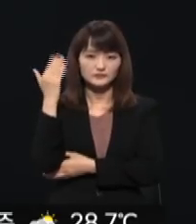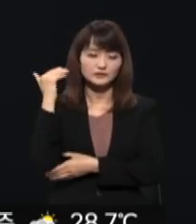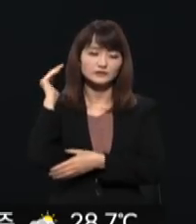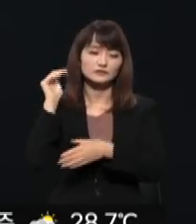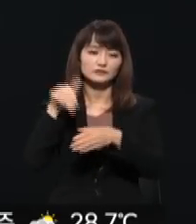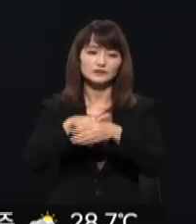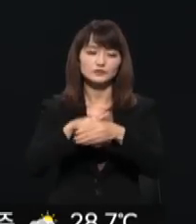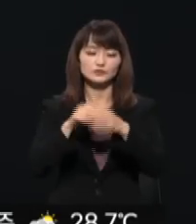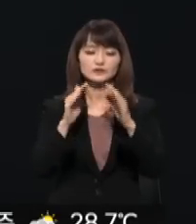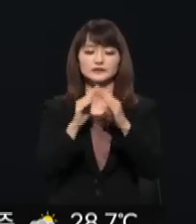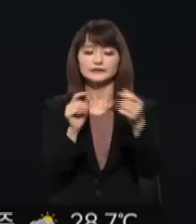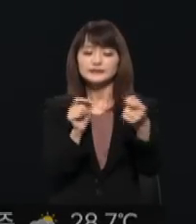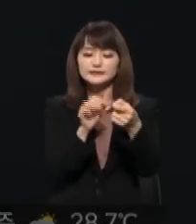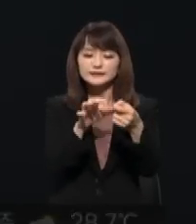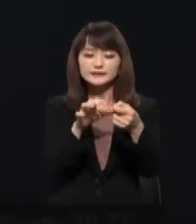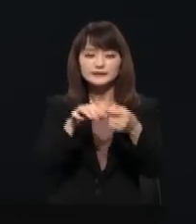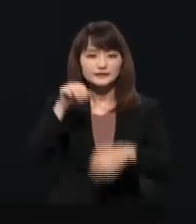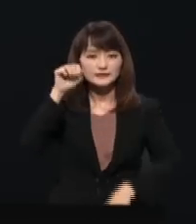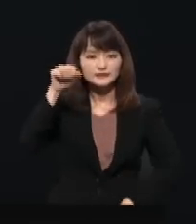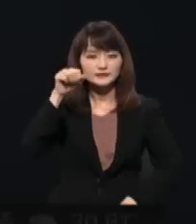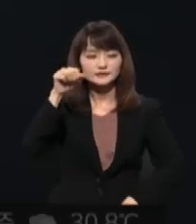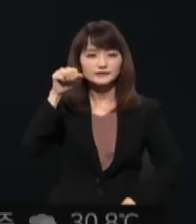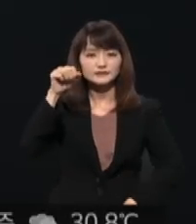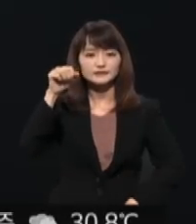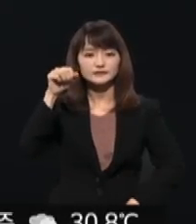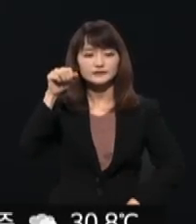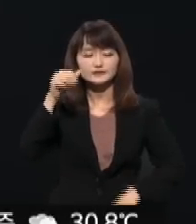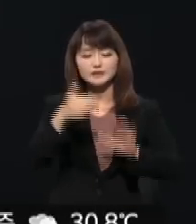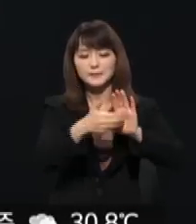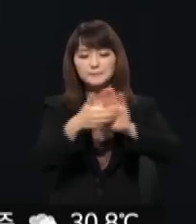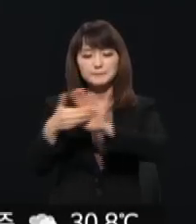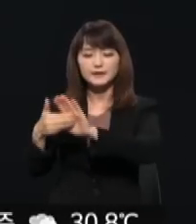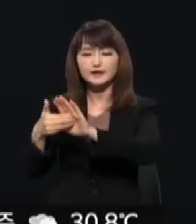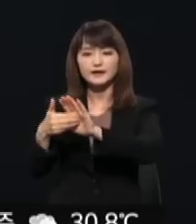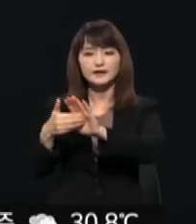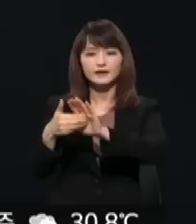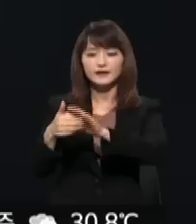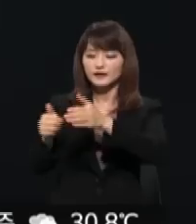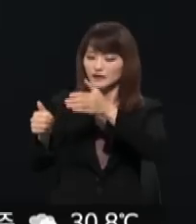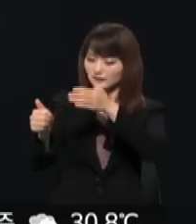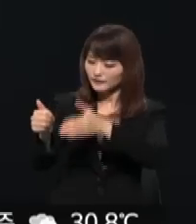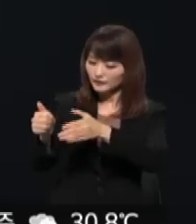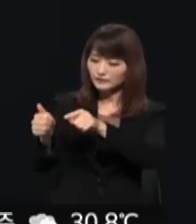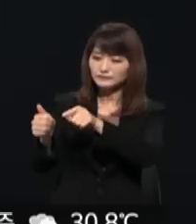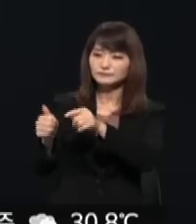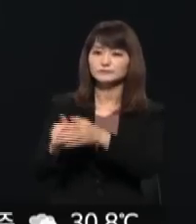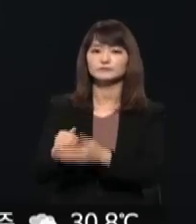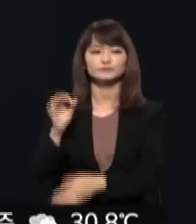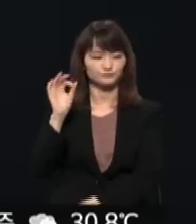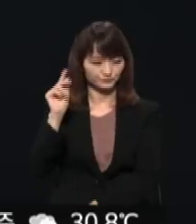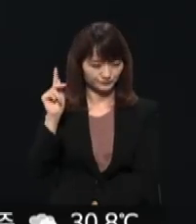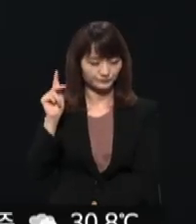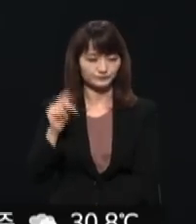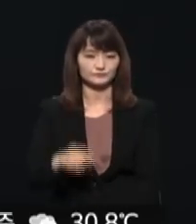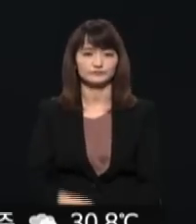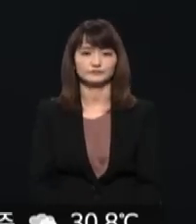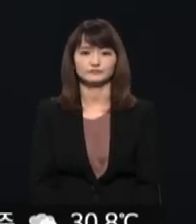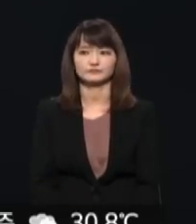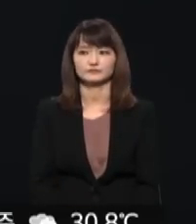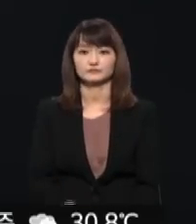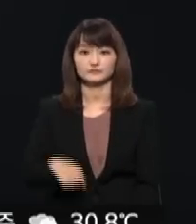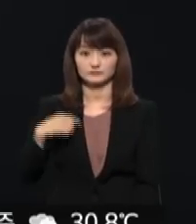시위를 조금 막아 달라 경호 반경을 좀 넓혀 달라고 말하자마자 유선을 대통께서는 받아 주셨는데 그리고